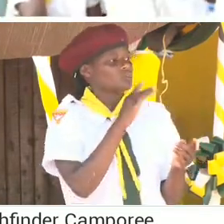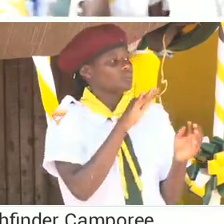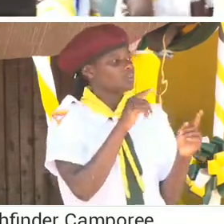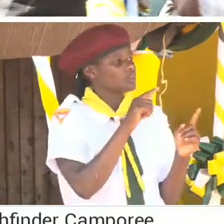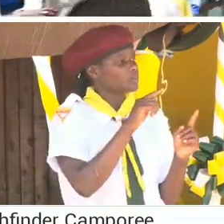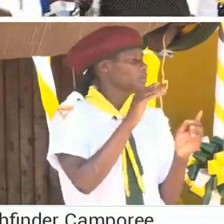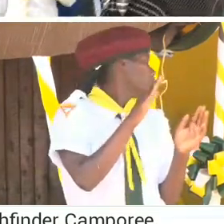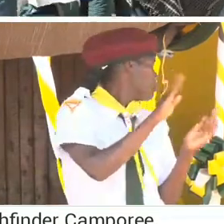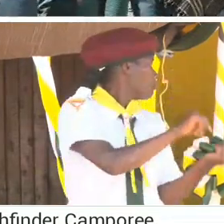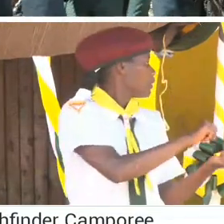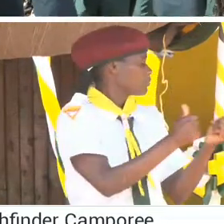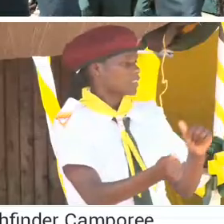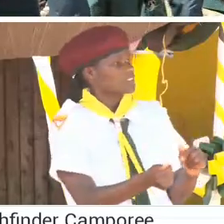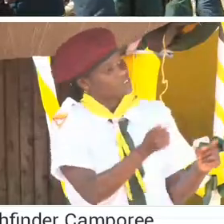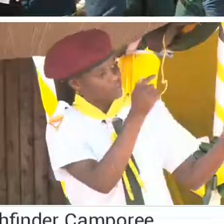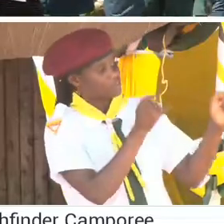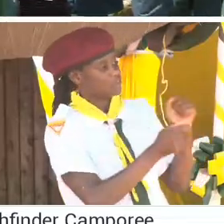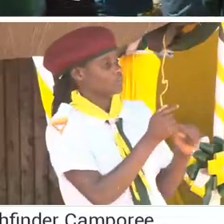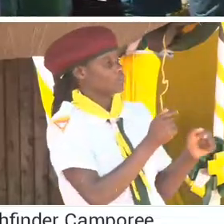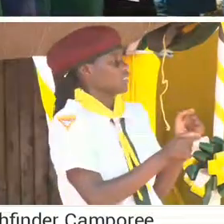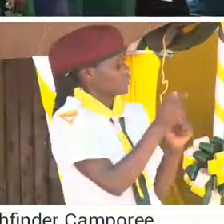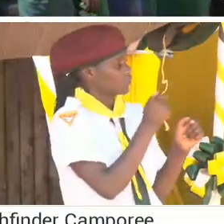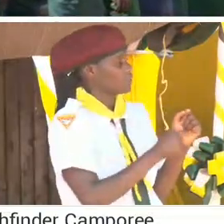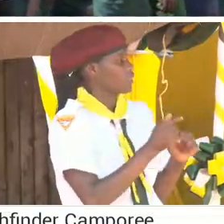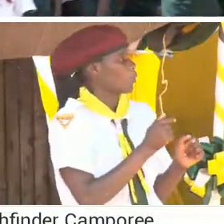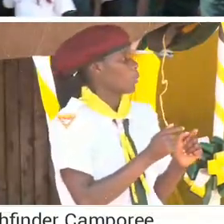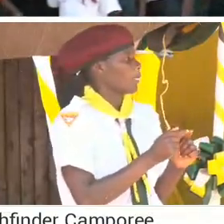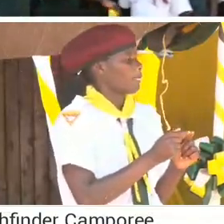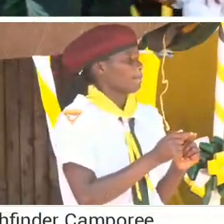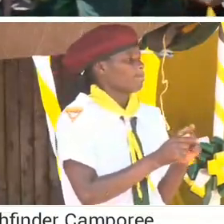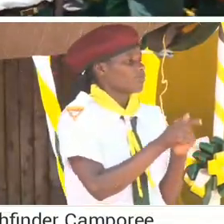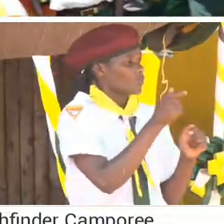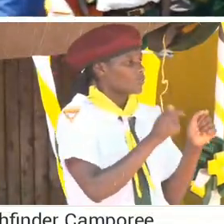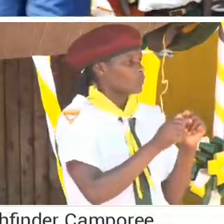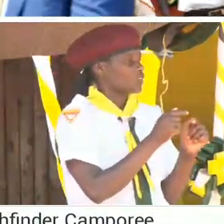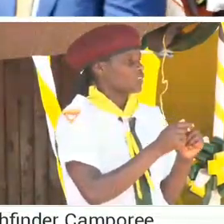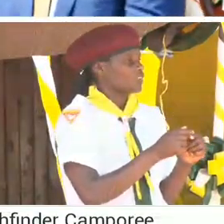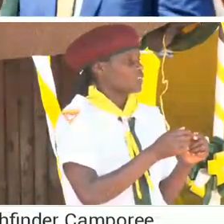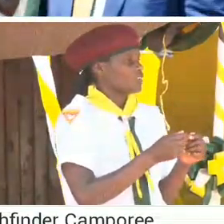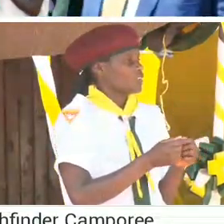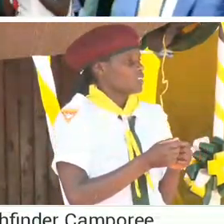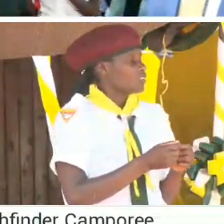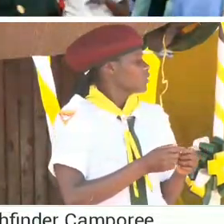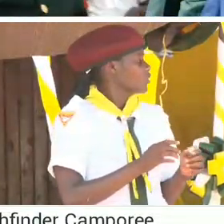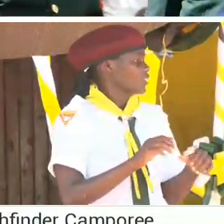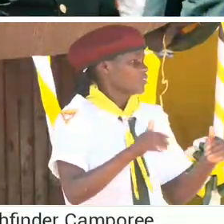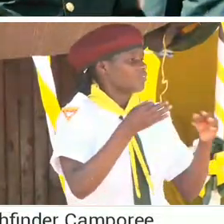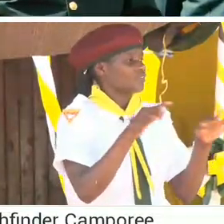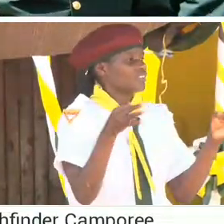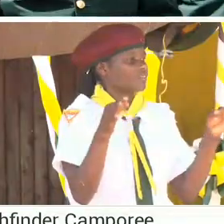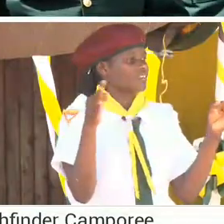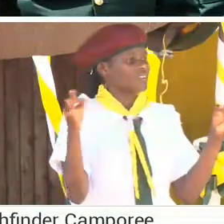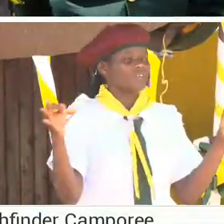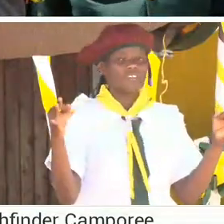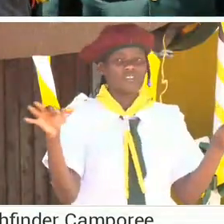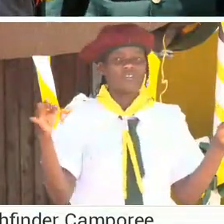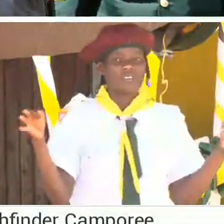kuungana na kundi hili. Njoo, jitoe kwa Yesu. Njoo kimbia kwa Yesu, wakati ndio huu. Sani hii.